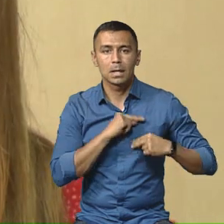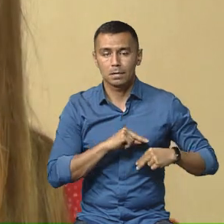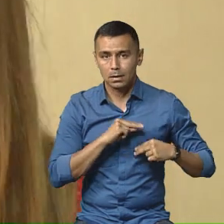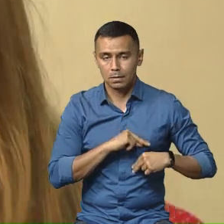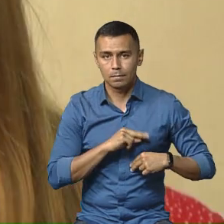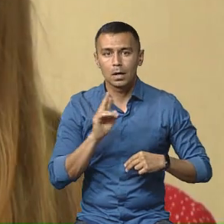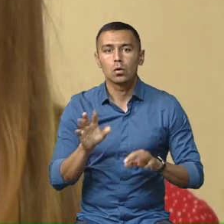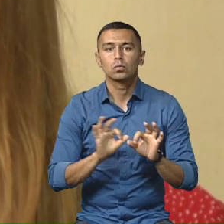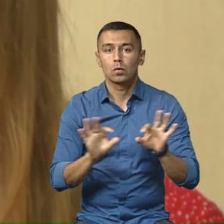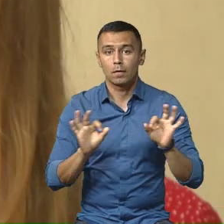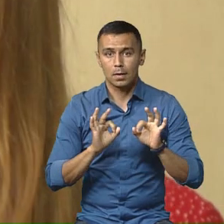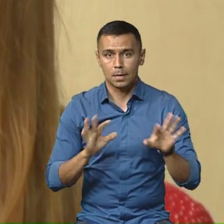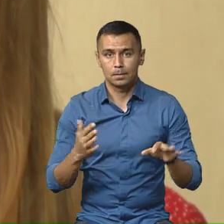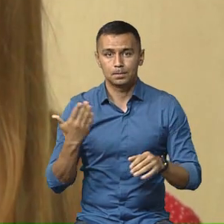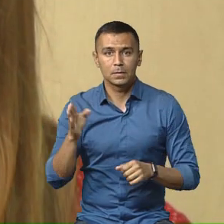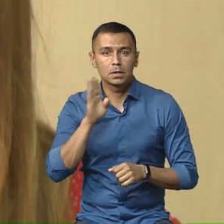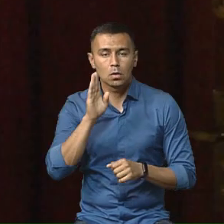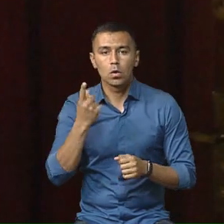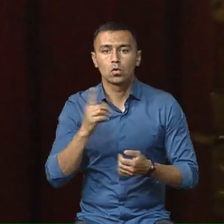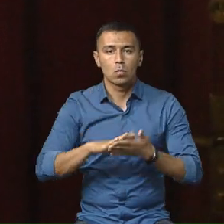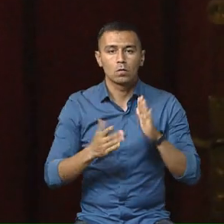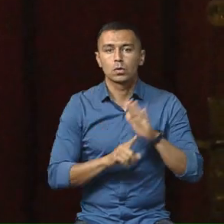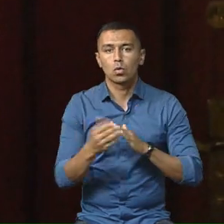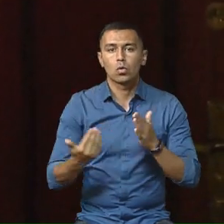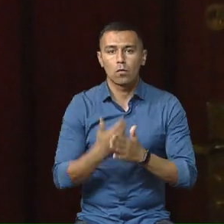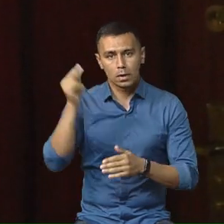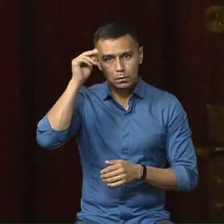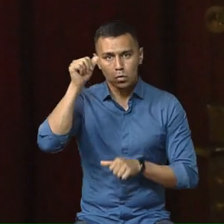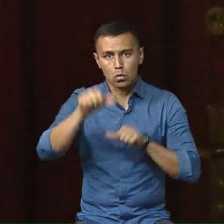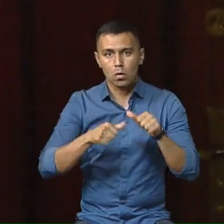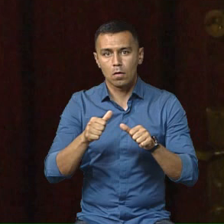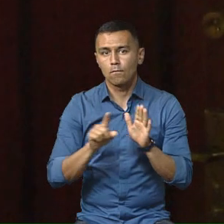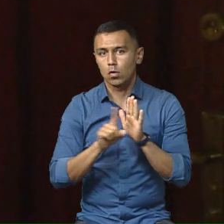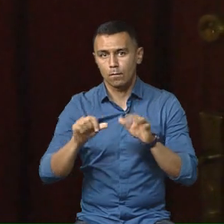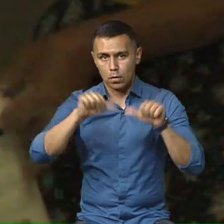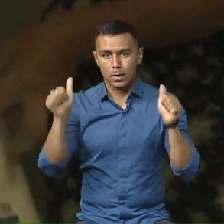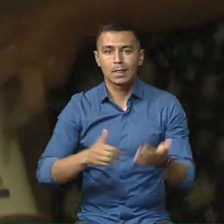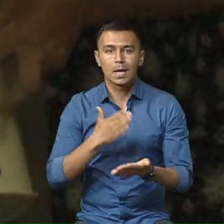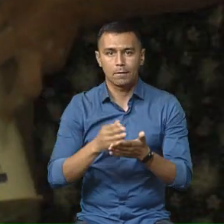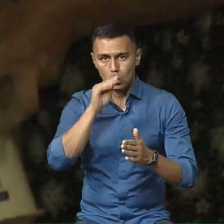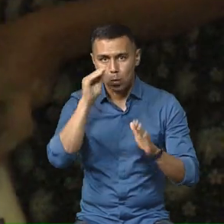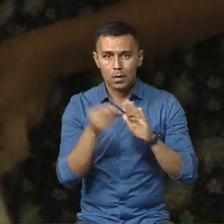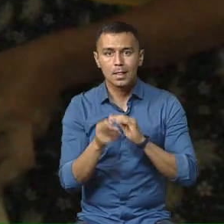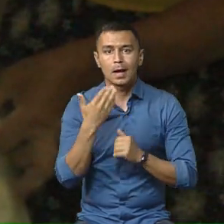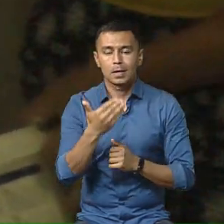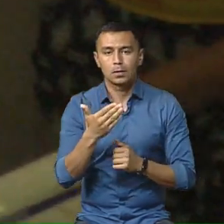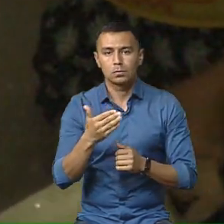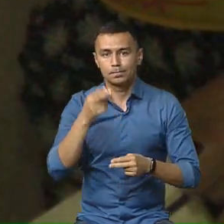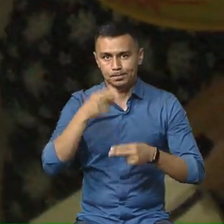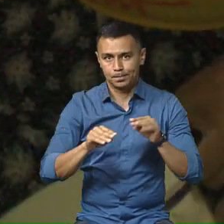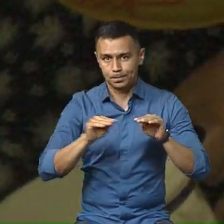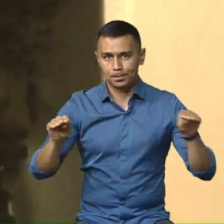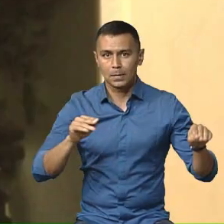Як розповіла Ольга Кшановська, одна з умов початку нового навчального року в очному форматі – наявність укриттів. Для їхнього